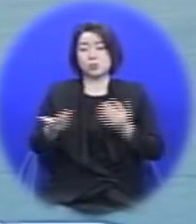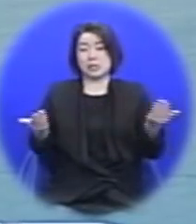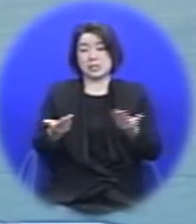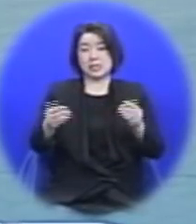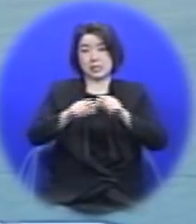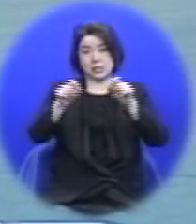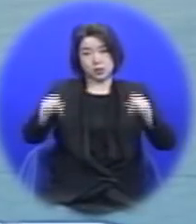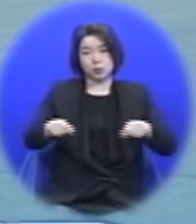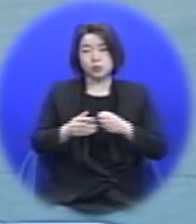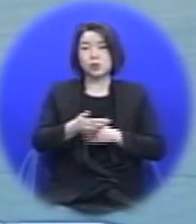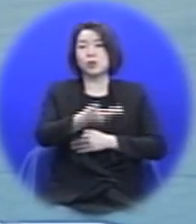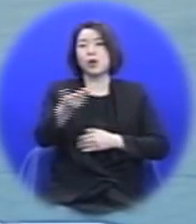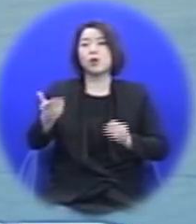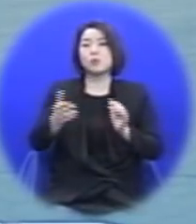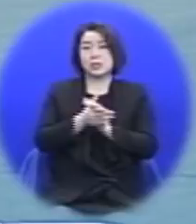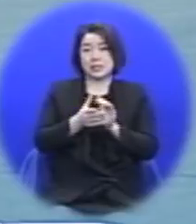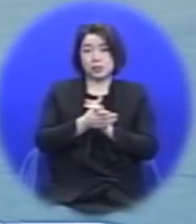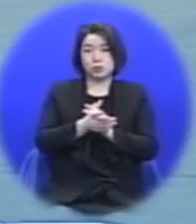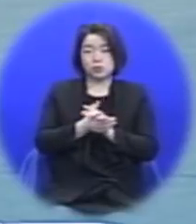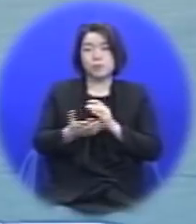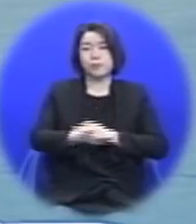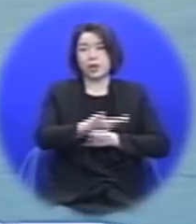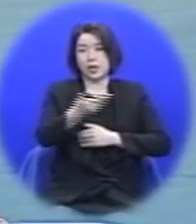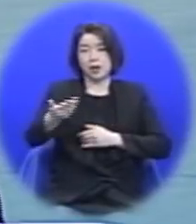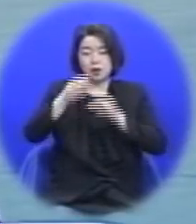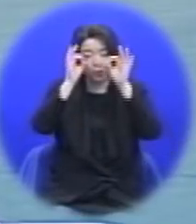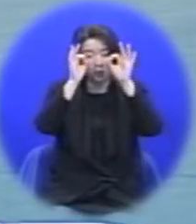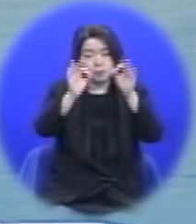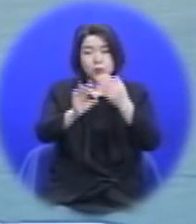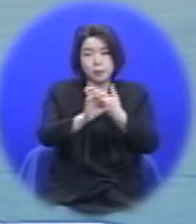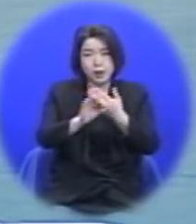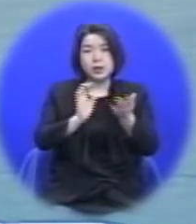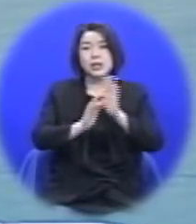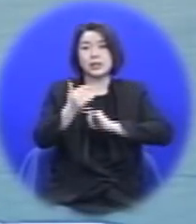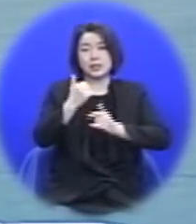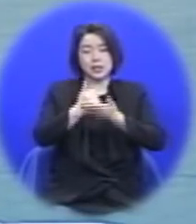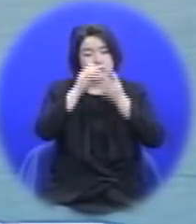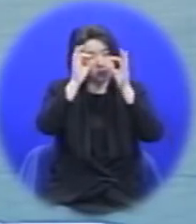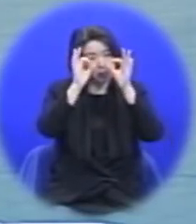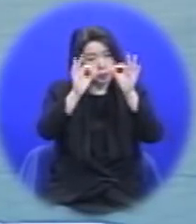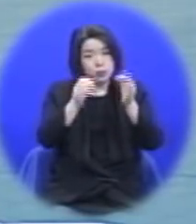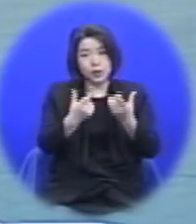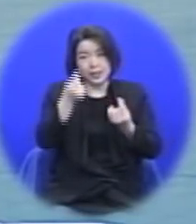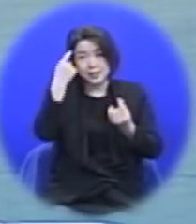동료들, 여러분의 친구들 여러분을 보면 예수님 보는 것 같을까요?